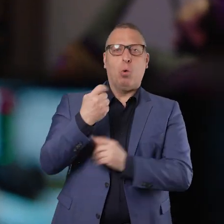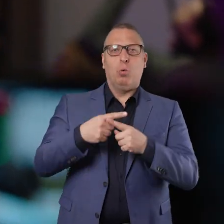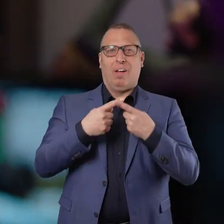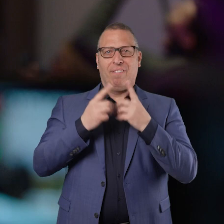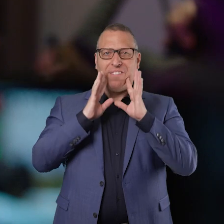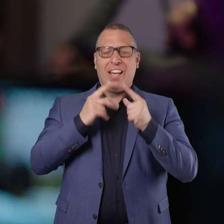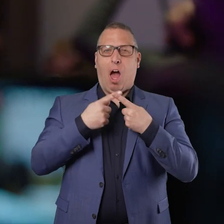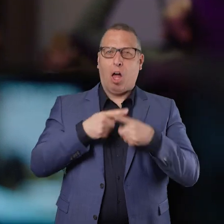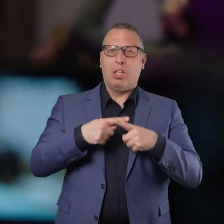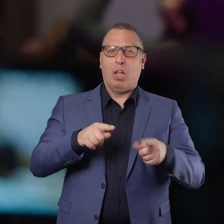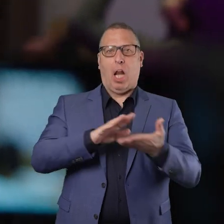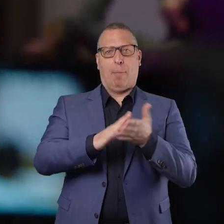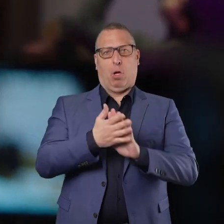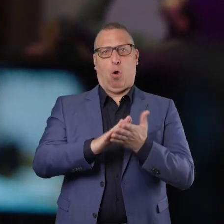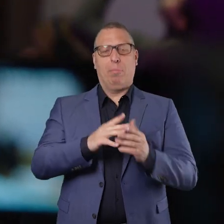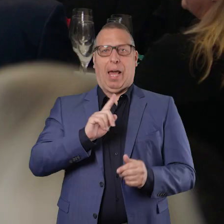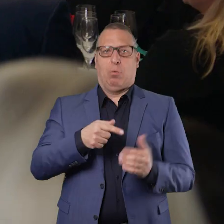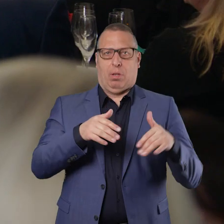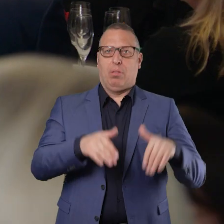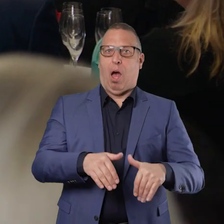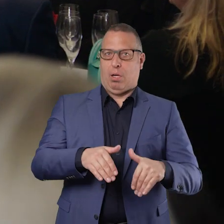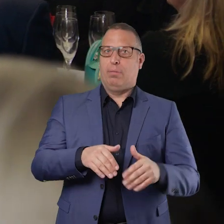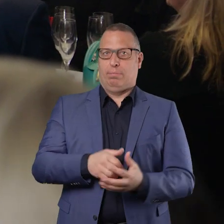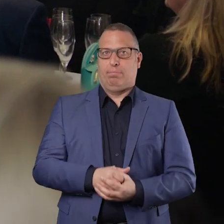Kantonen viele weitere Abkommen hat.